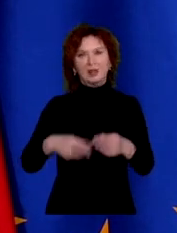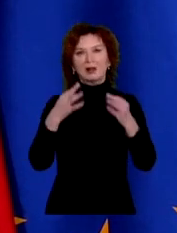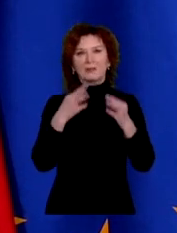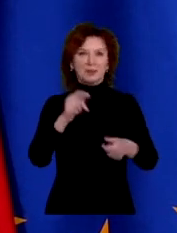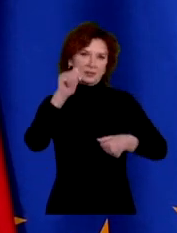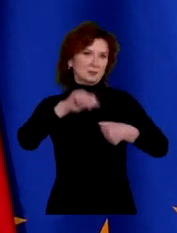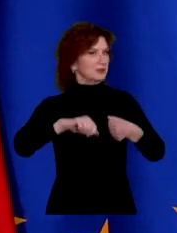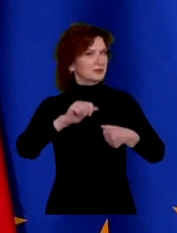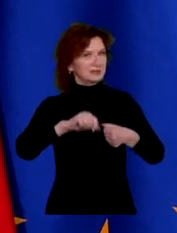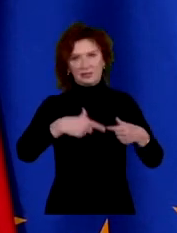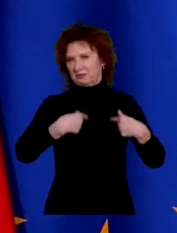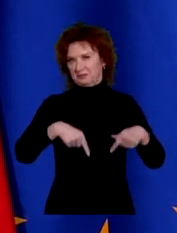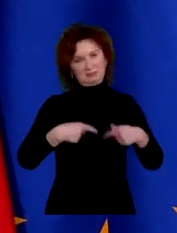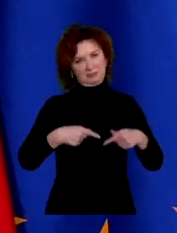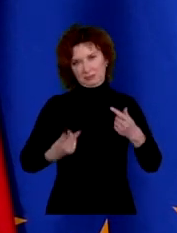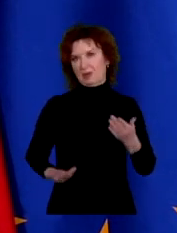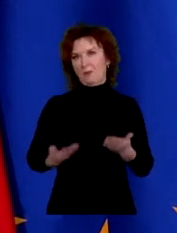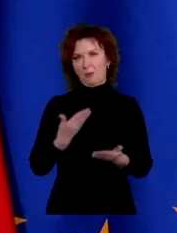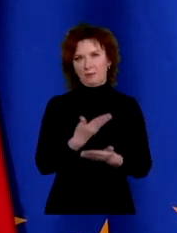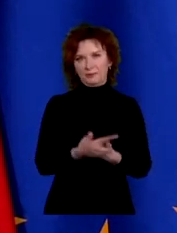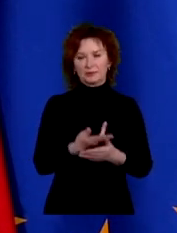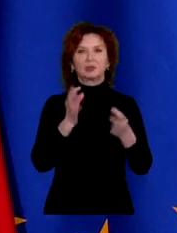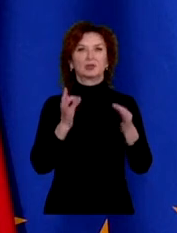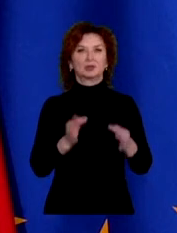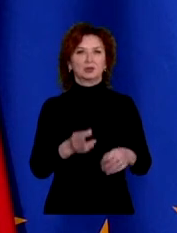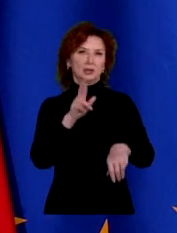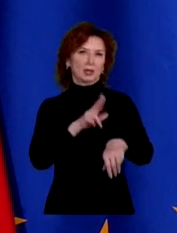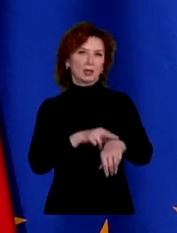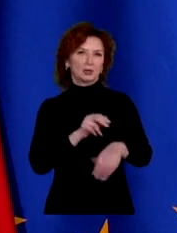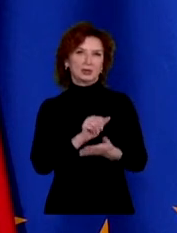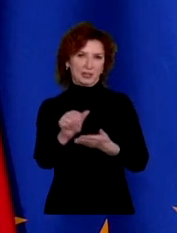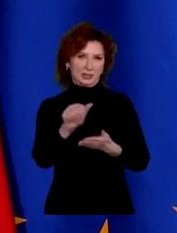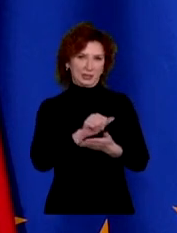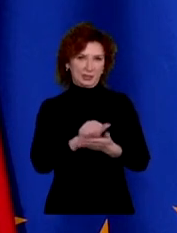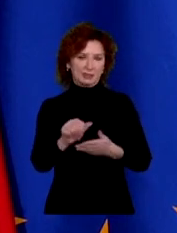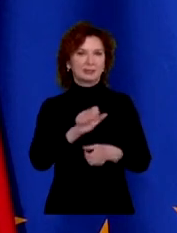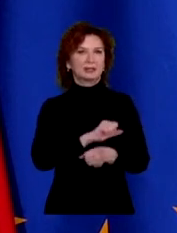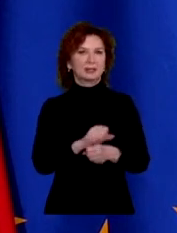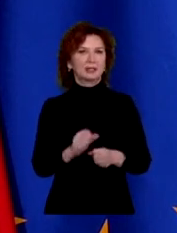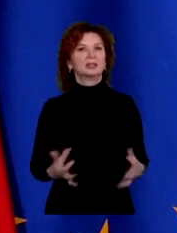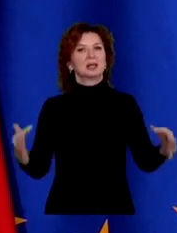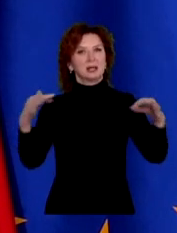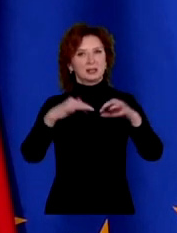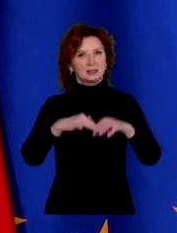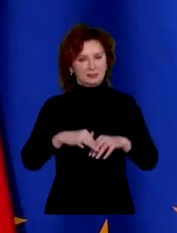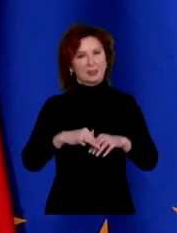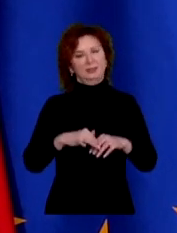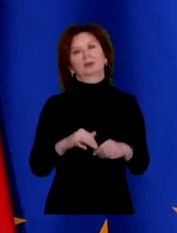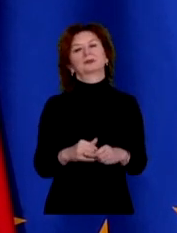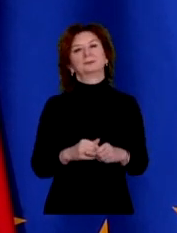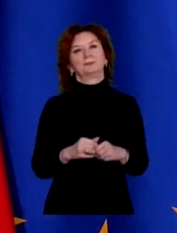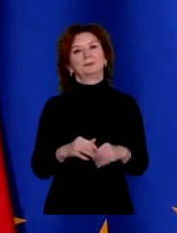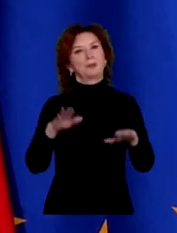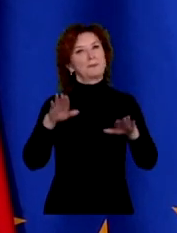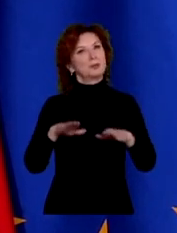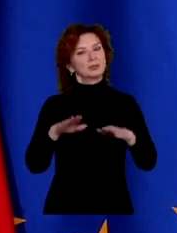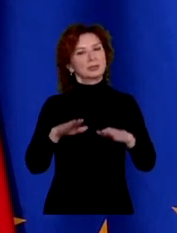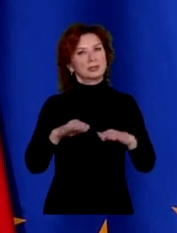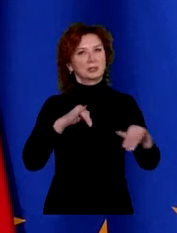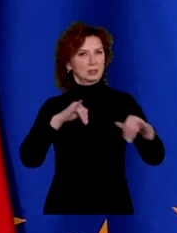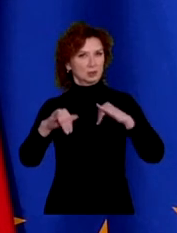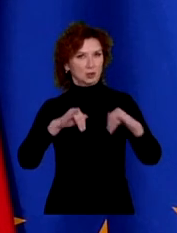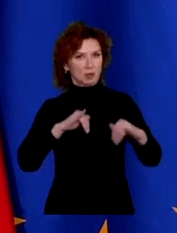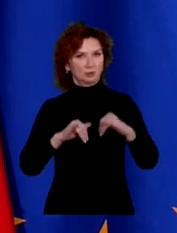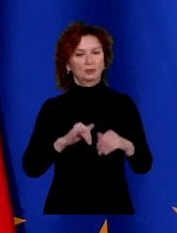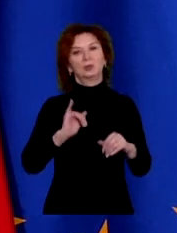moment nie wpłynęły. Natomiast dzisiaj o godzinie 11 odbywa się posiedzenie Rady Ministrów, posiedzenie rządu i na tym posiedzeniu rządu, tak